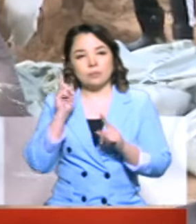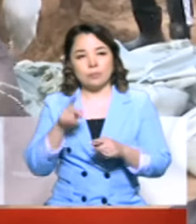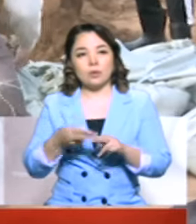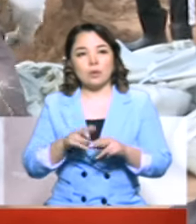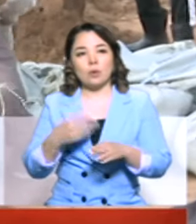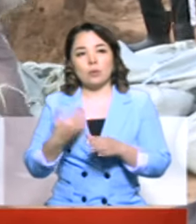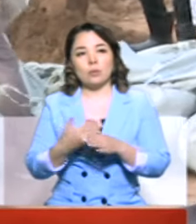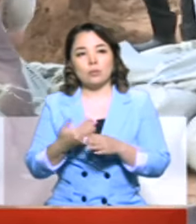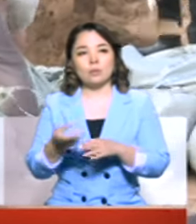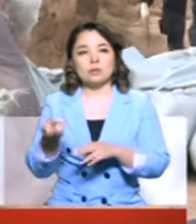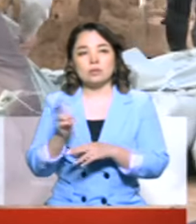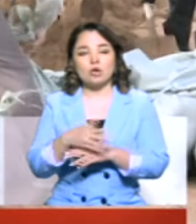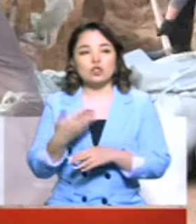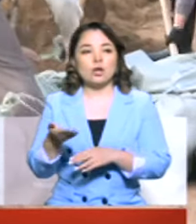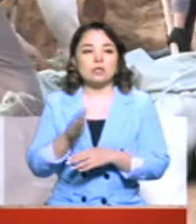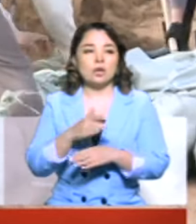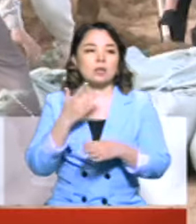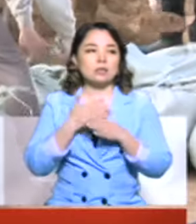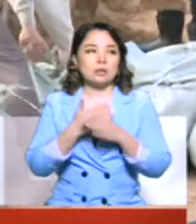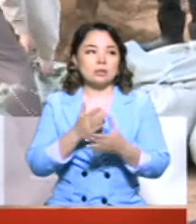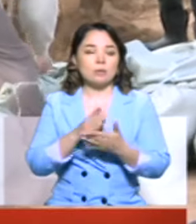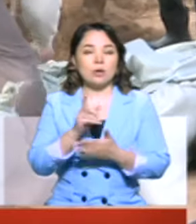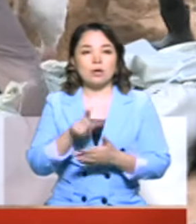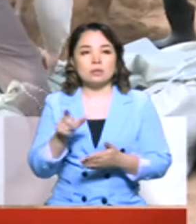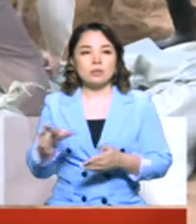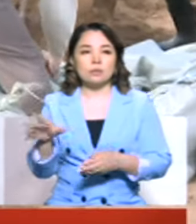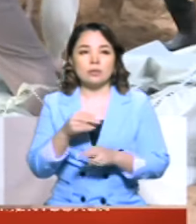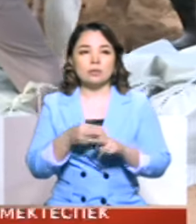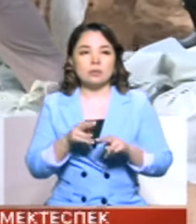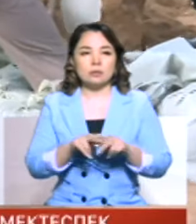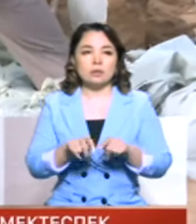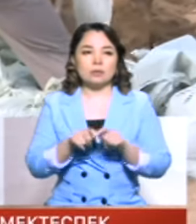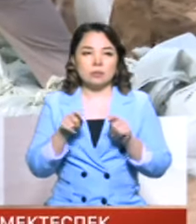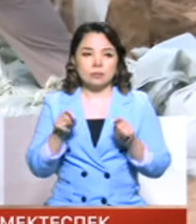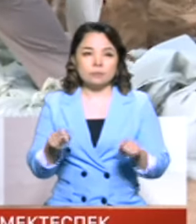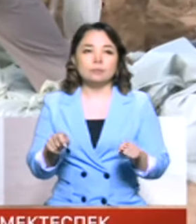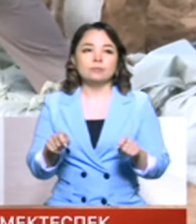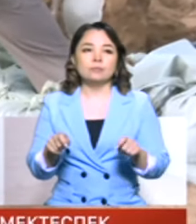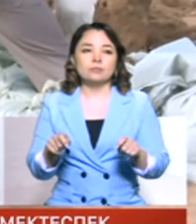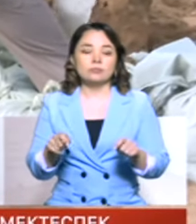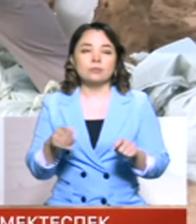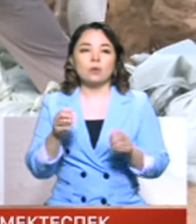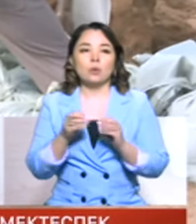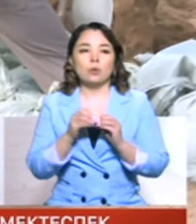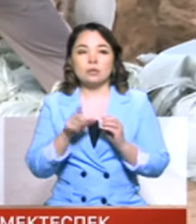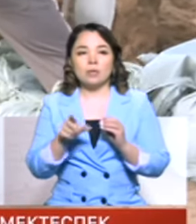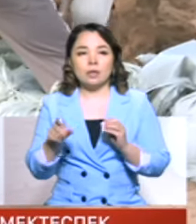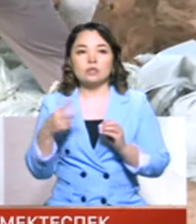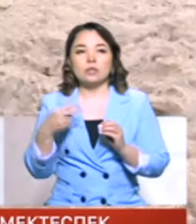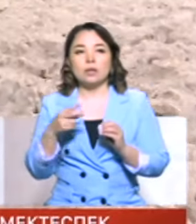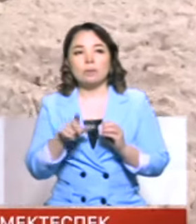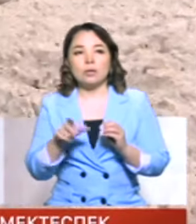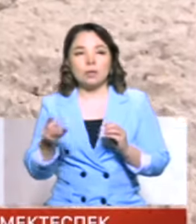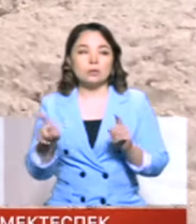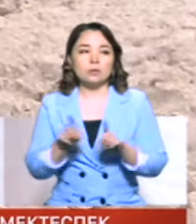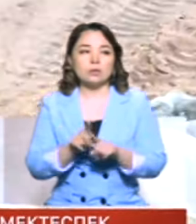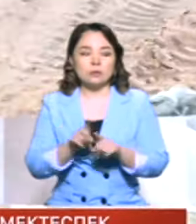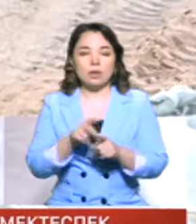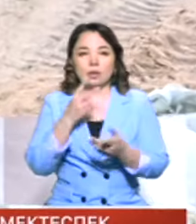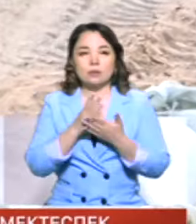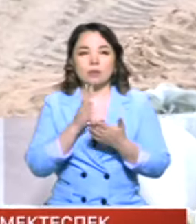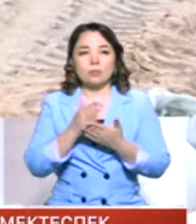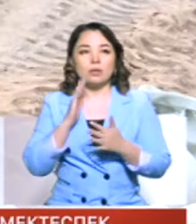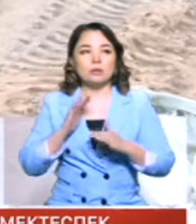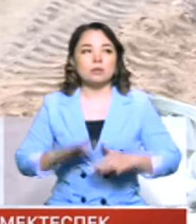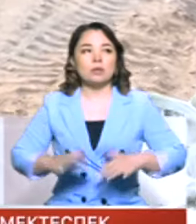көмекке келіп жатырмын бүкіл жан жақтан. Аудан басшылығы айтамыз да, 10 адамнан 20 адамнан округтарынан жиырыптан келіп жатыр.